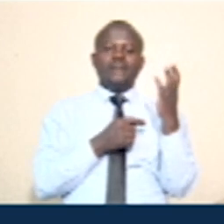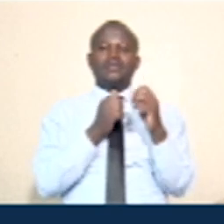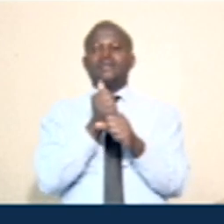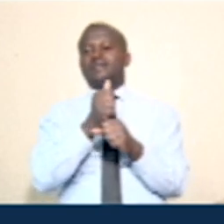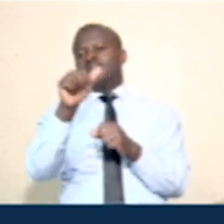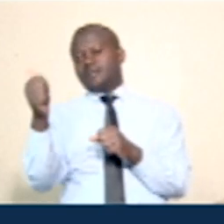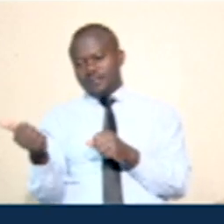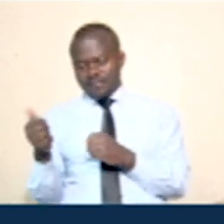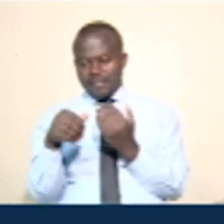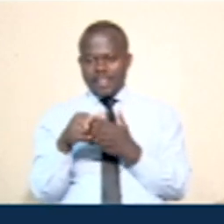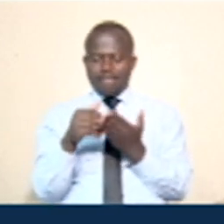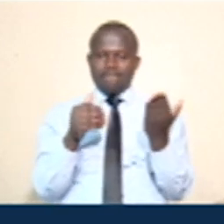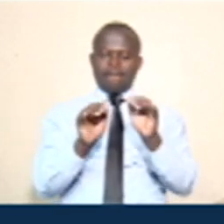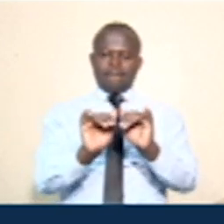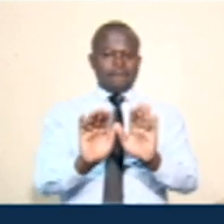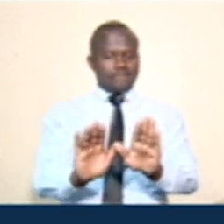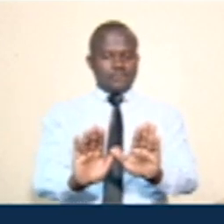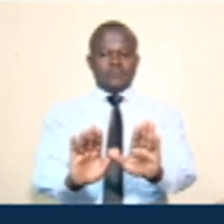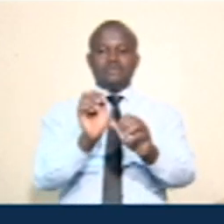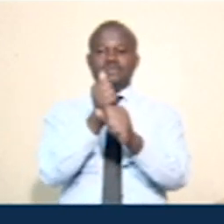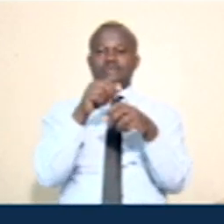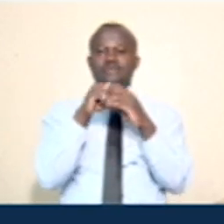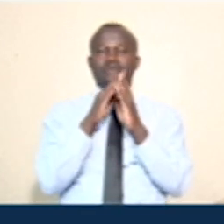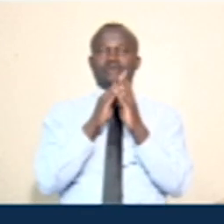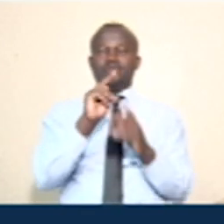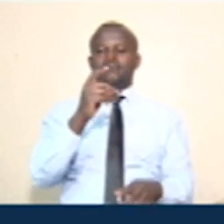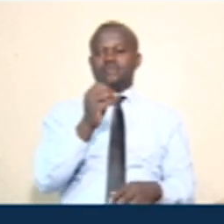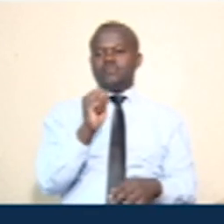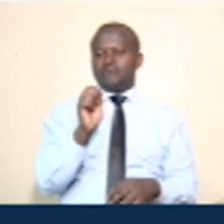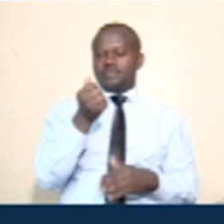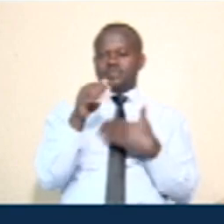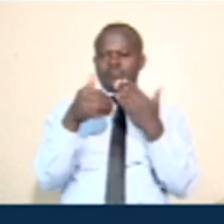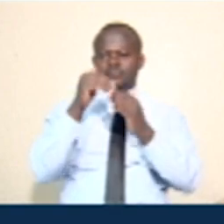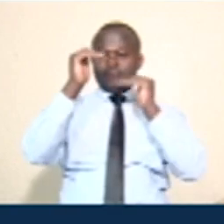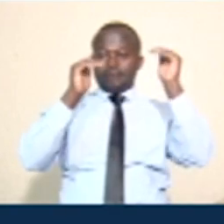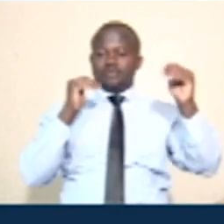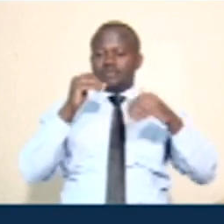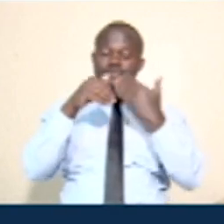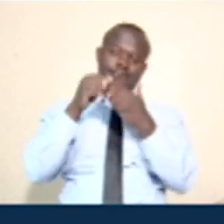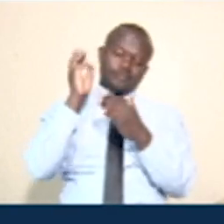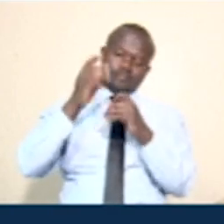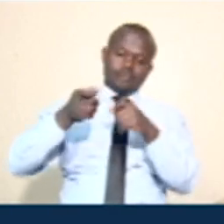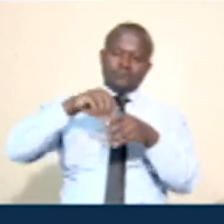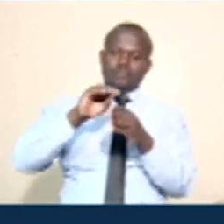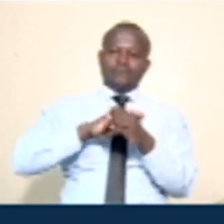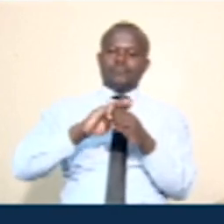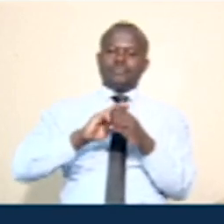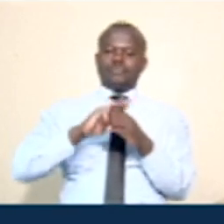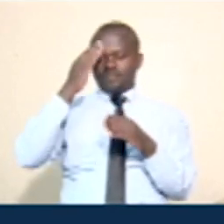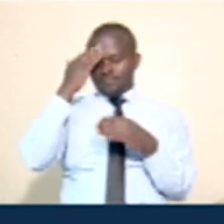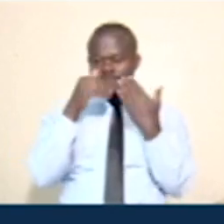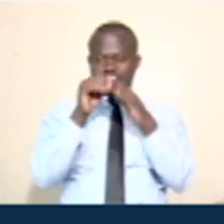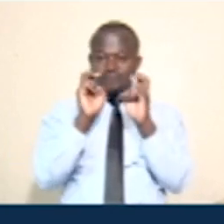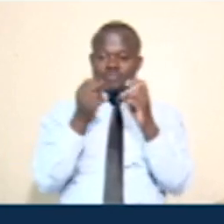gukorera ahandi azaba aretse akorere mu mujyi wa Ngoma ari mu rwo rwego rero haziyongera ishoramari kubera